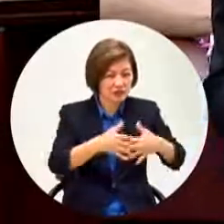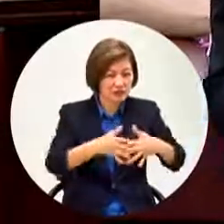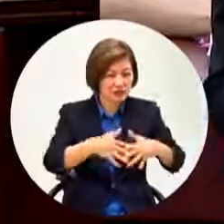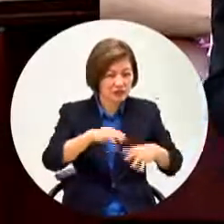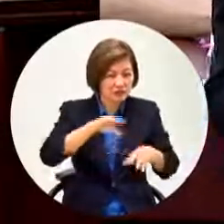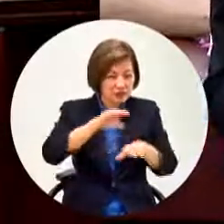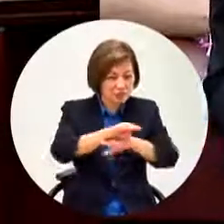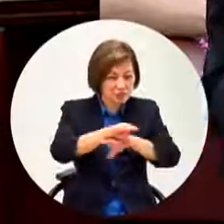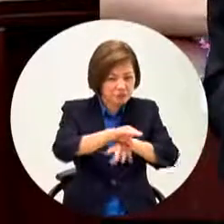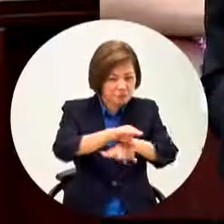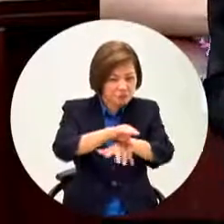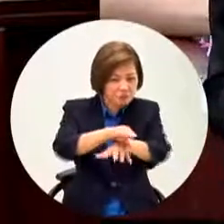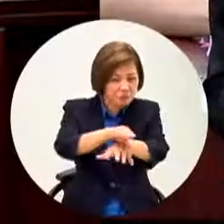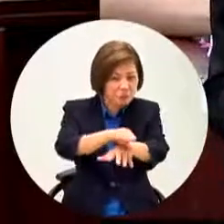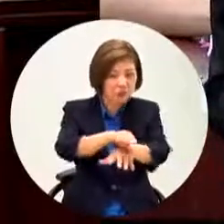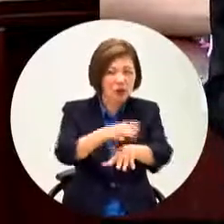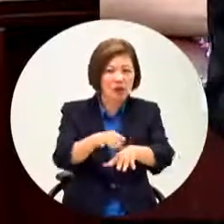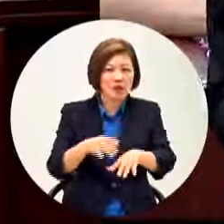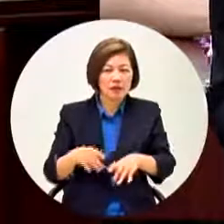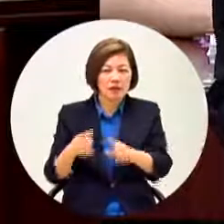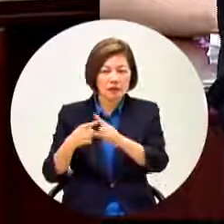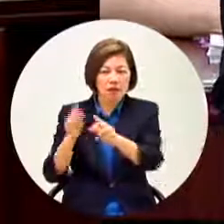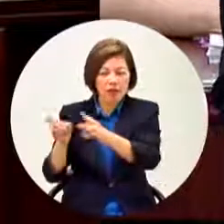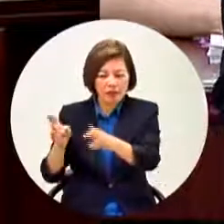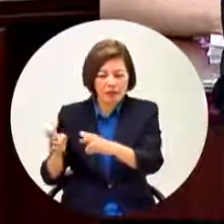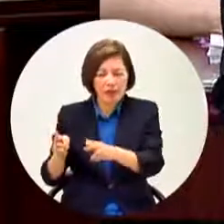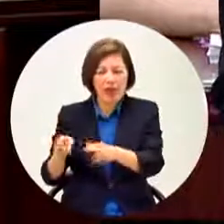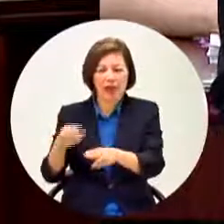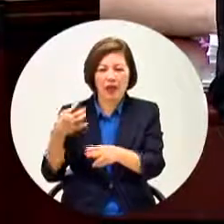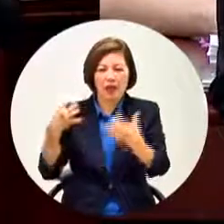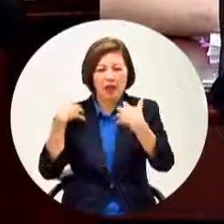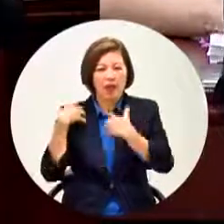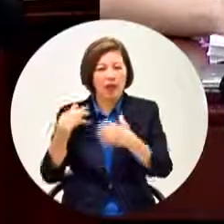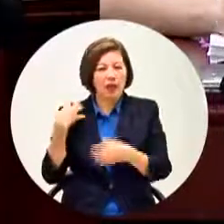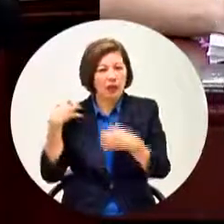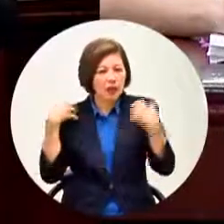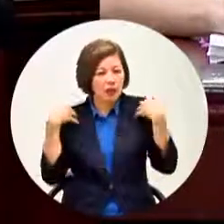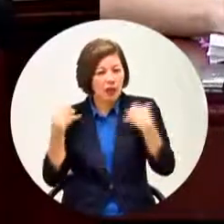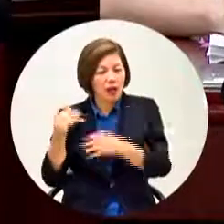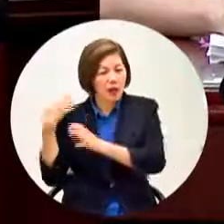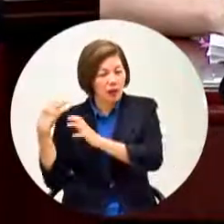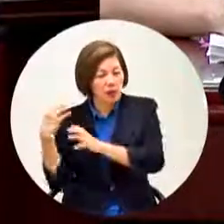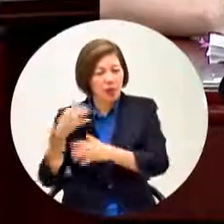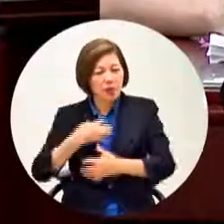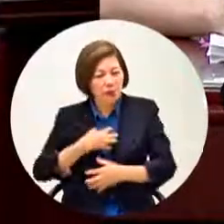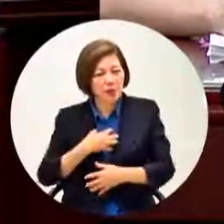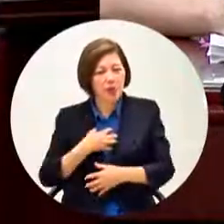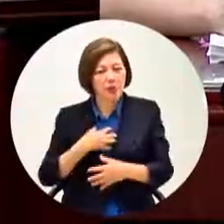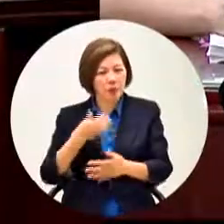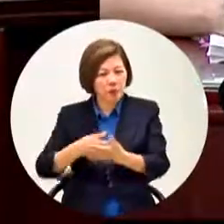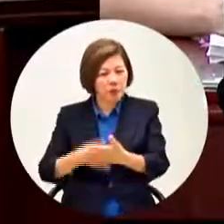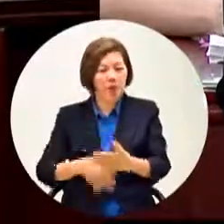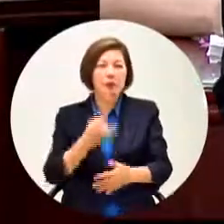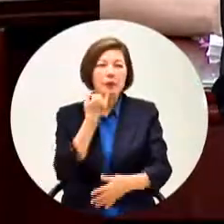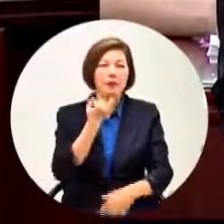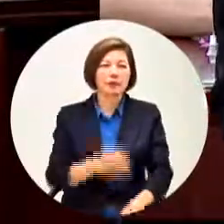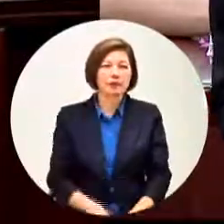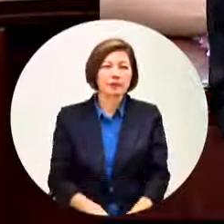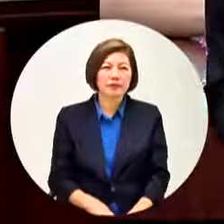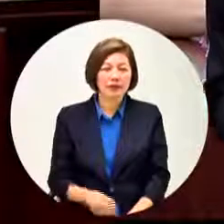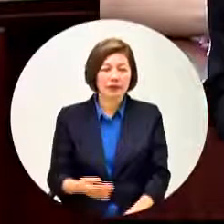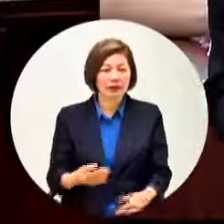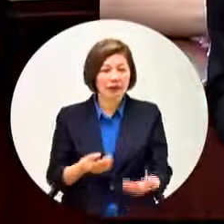我们清洁队员的一个负荷？ 对啊，我现在问题就是讲分配的比例嘛较公平。